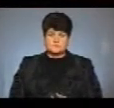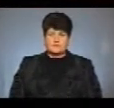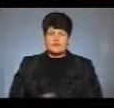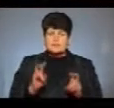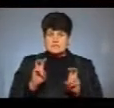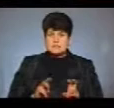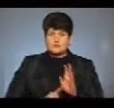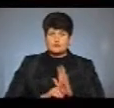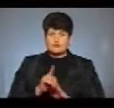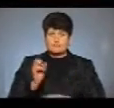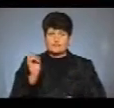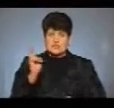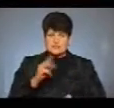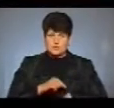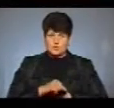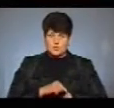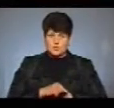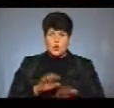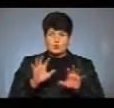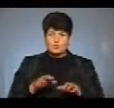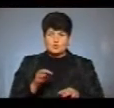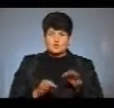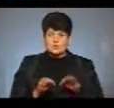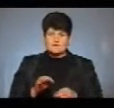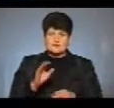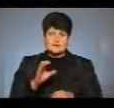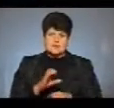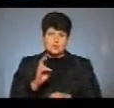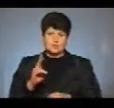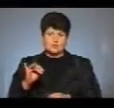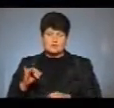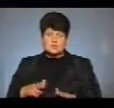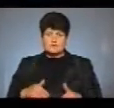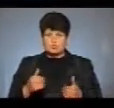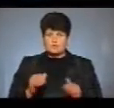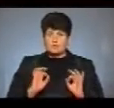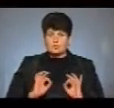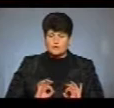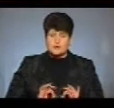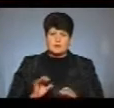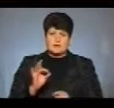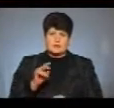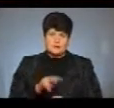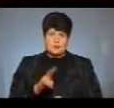Засідання розпочалося о 12 годині. Головуючий суддя Сергій Кунцьо звернувся до прокурора Леоніда